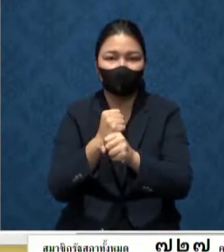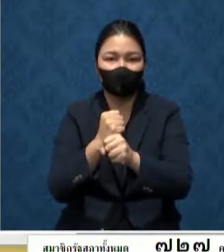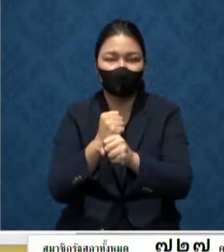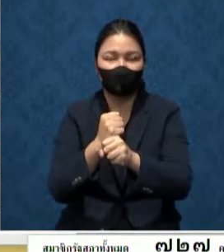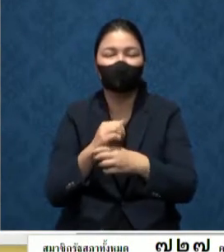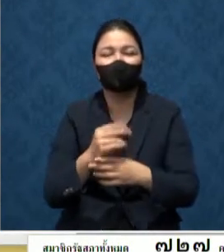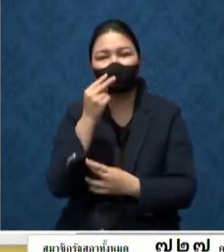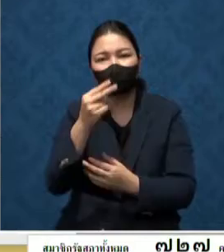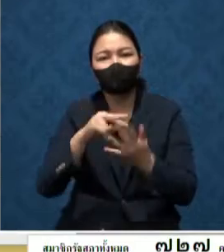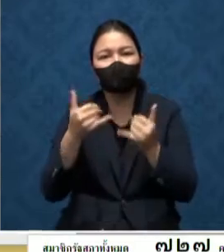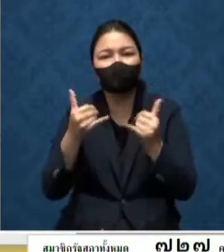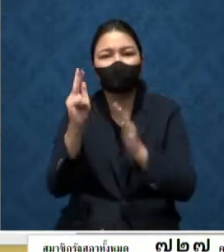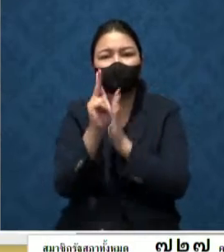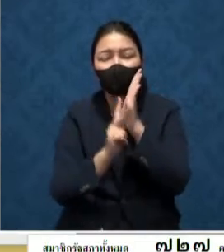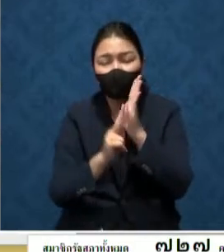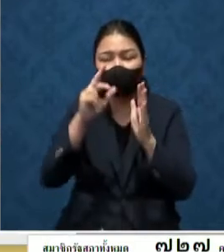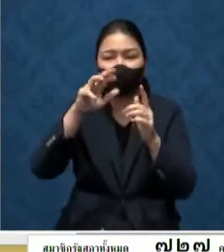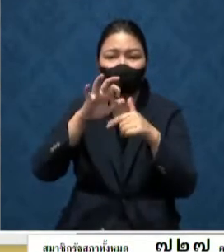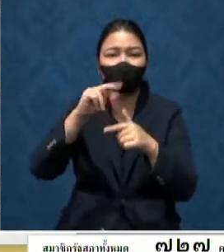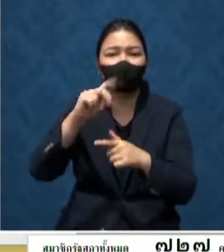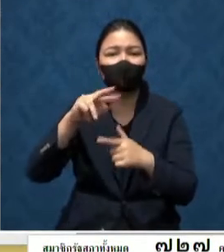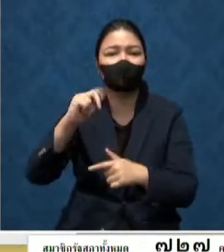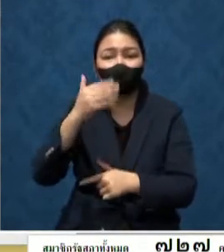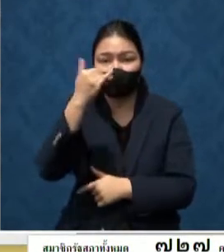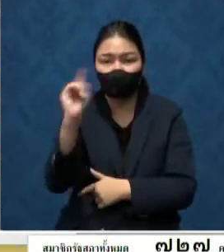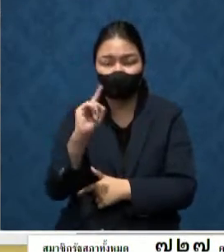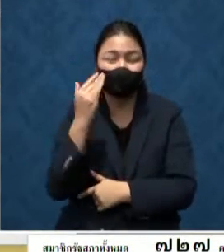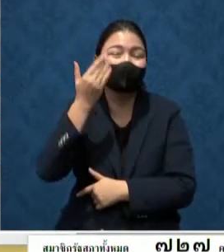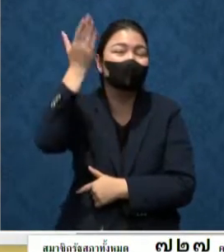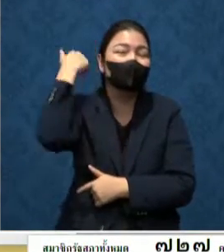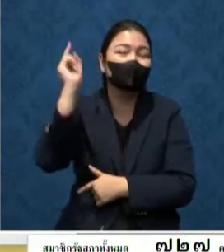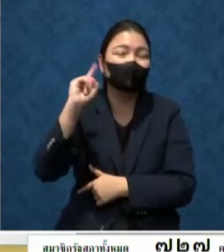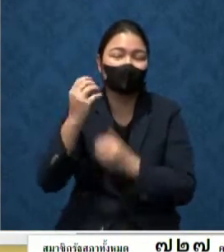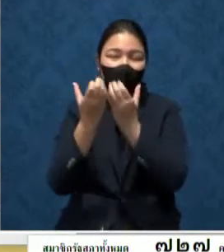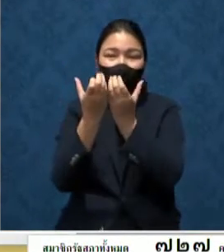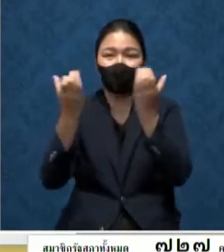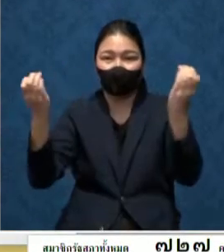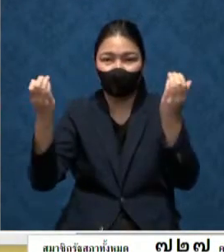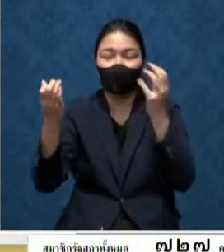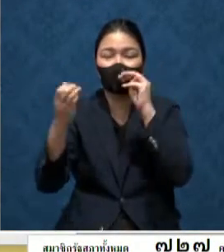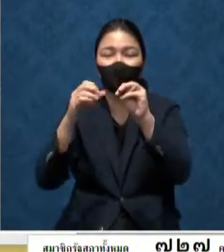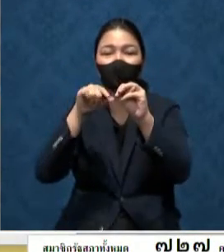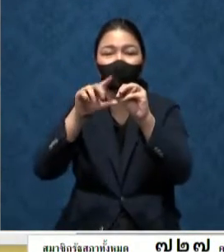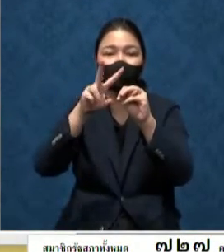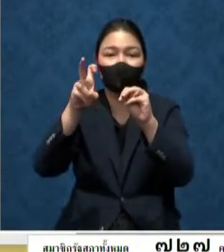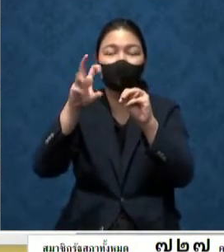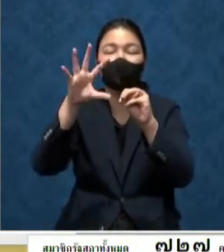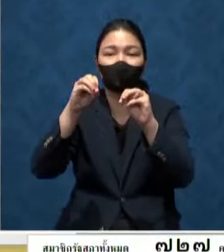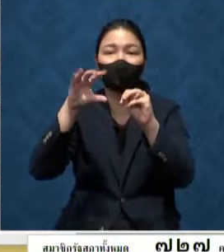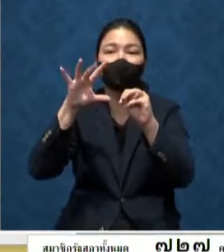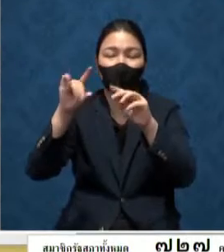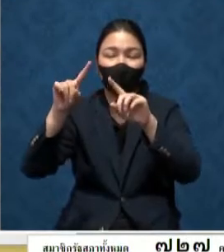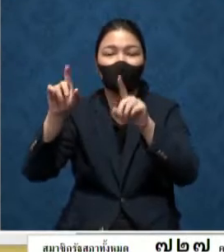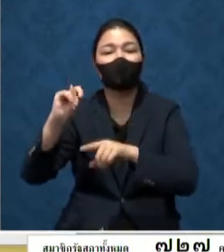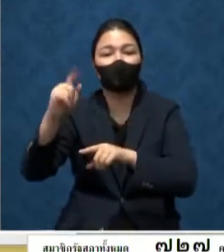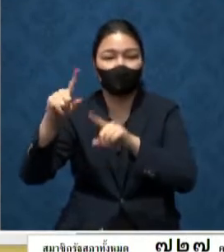ๆที่ต้องร่างกฎหมายฉบับนี้มาก็เพราะว่ามีรัฐธรรมนูญแห่งราชอาณาจักรไทยมาตรา258งองูด้านกระบวนการยุติ